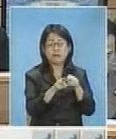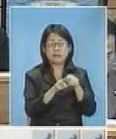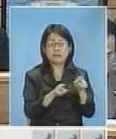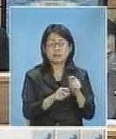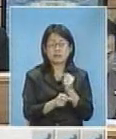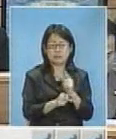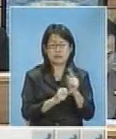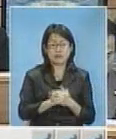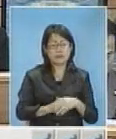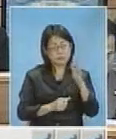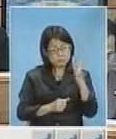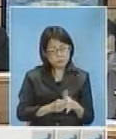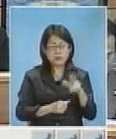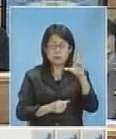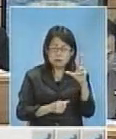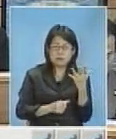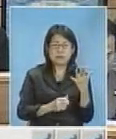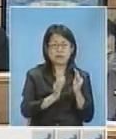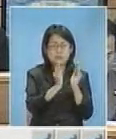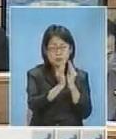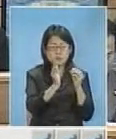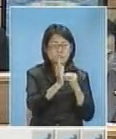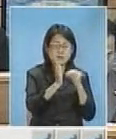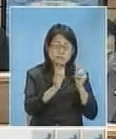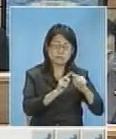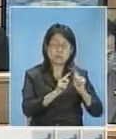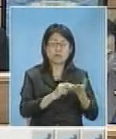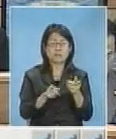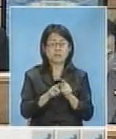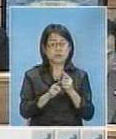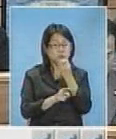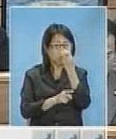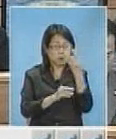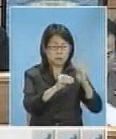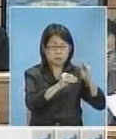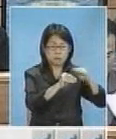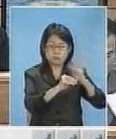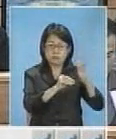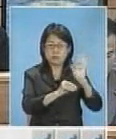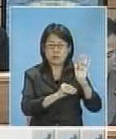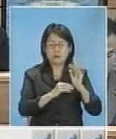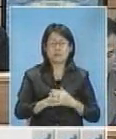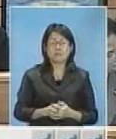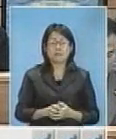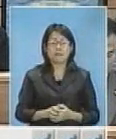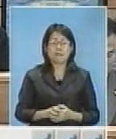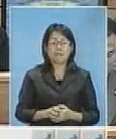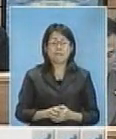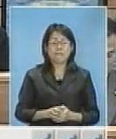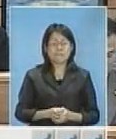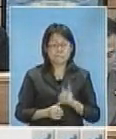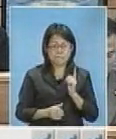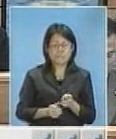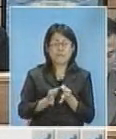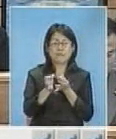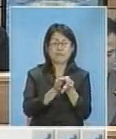ไม่ส่งต้นทุนที่สูงขึ้นทั้งหมดไปเป็นภาระของลูกค้าของธนาคารท่านจะตอบ